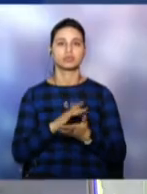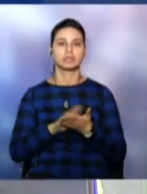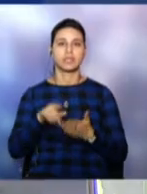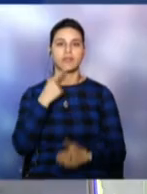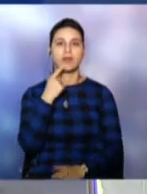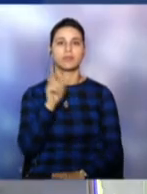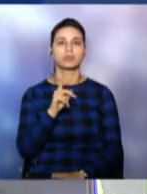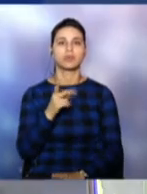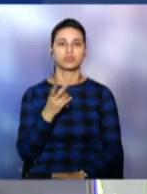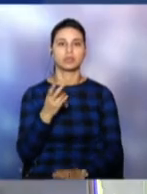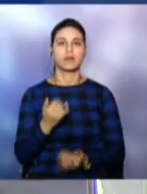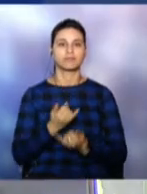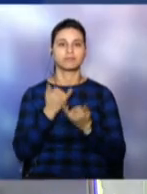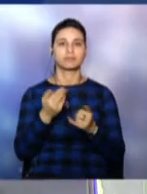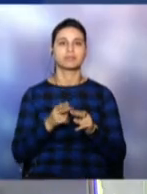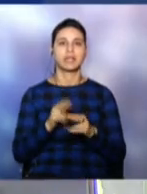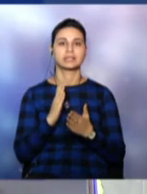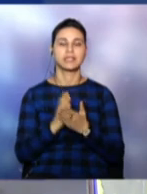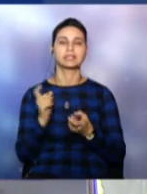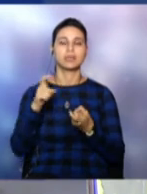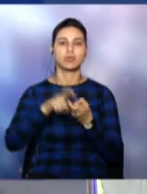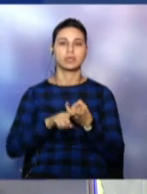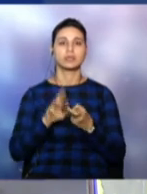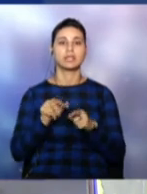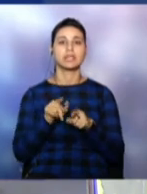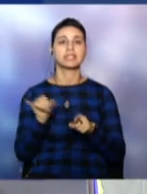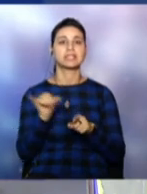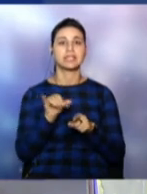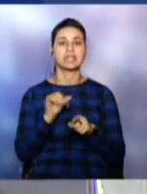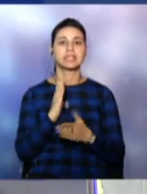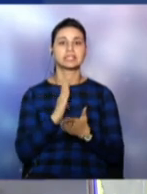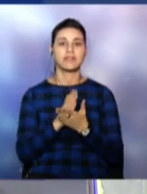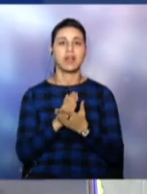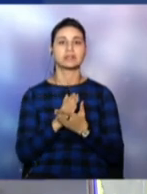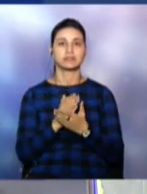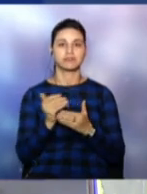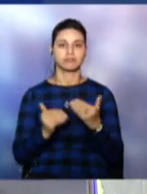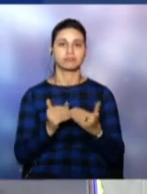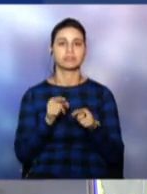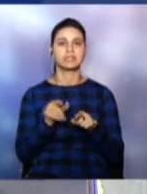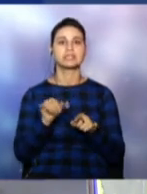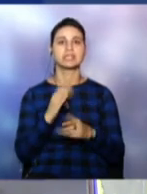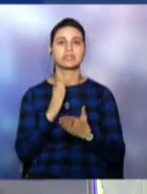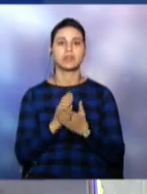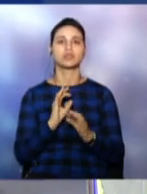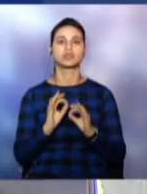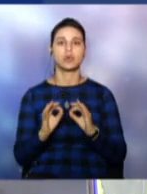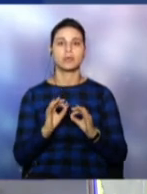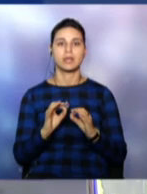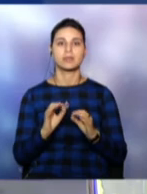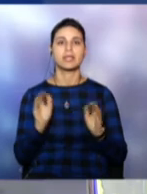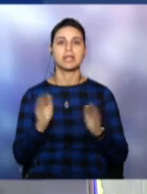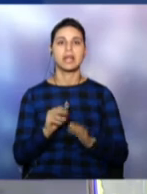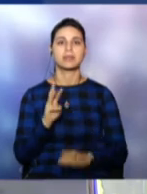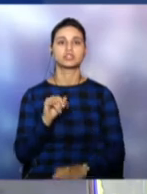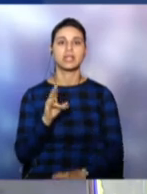რომ განუმარტოთ საზოგადოებას, ეს არის დამოკიდებულება და იქ სადაც ვართ წინდახედულები, იქ სადაც ვართ ზომიერები, ნაკლები შანსია რომ